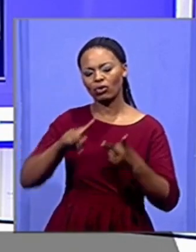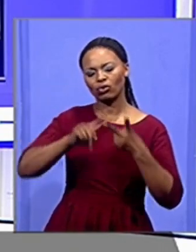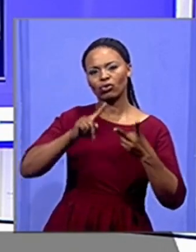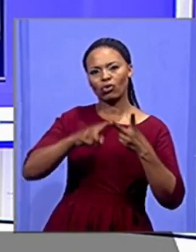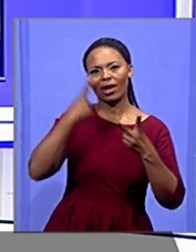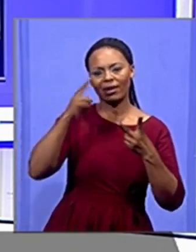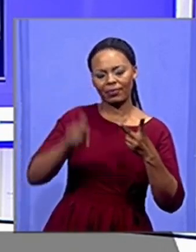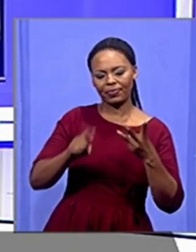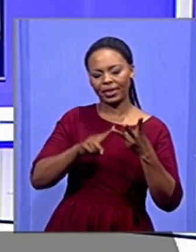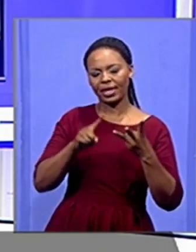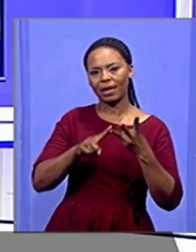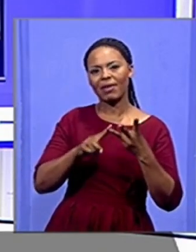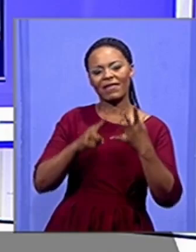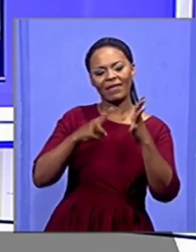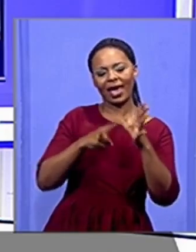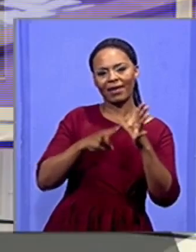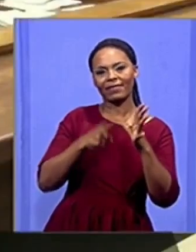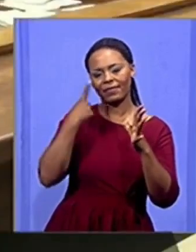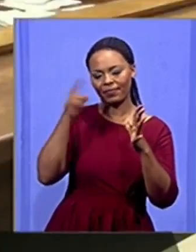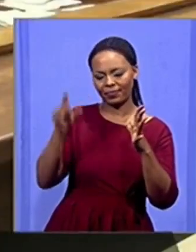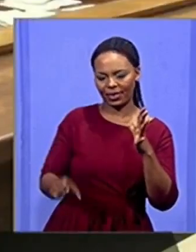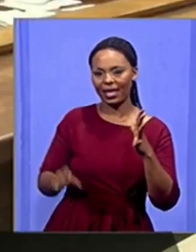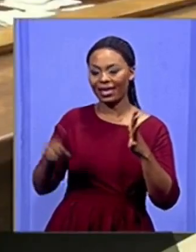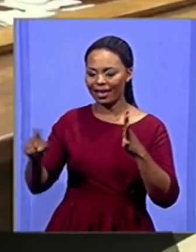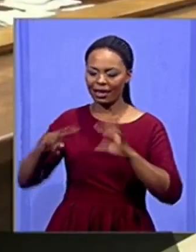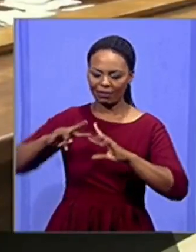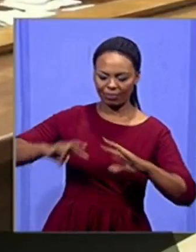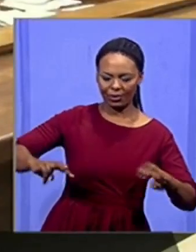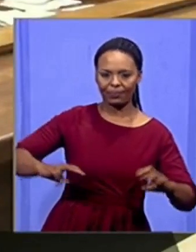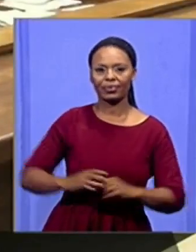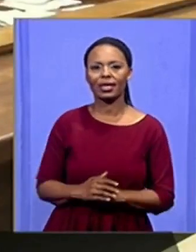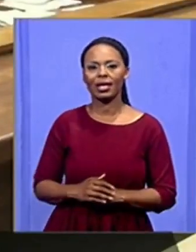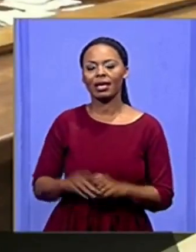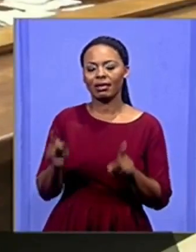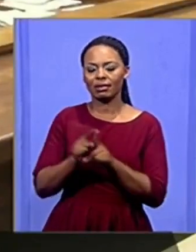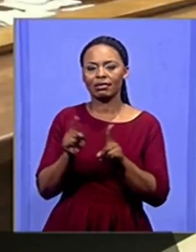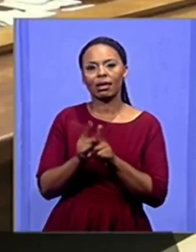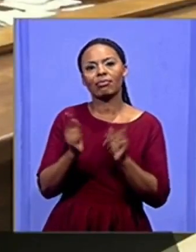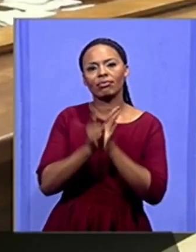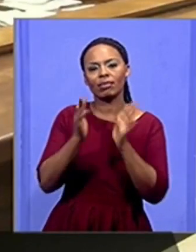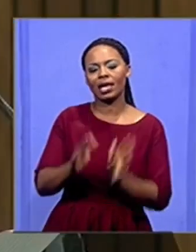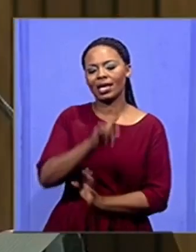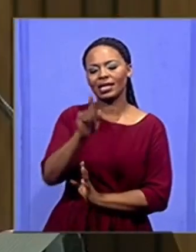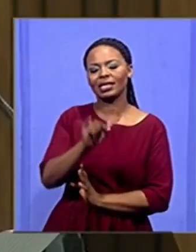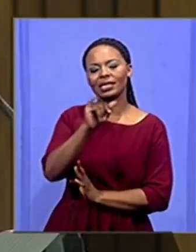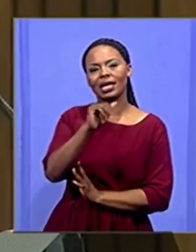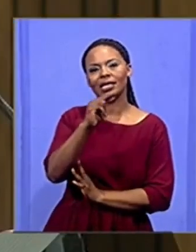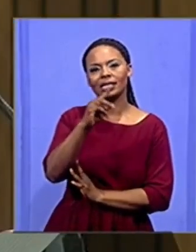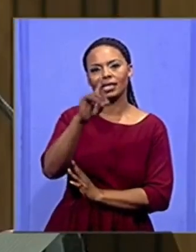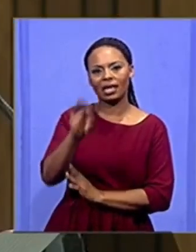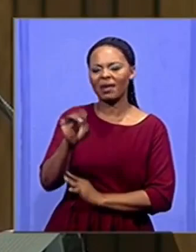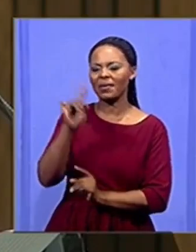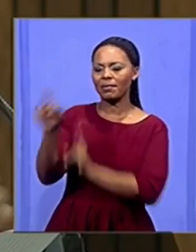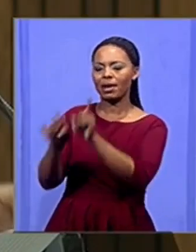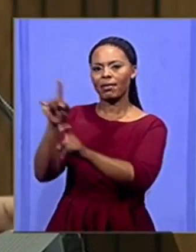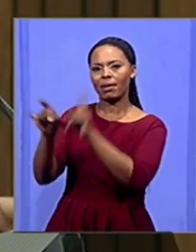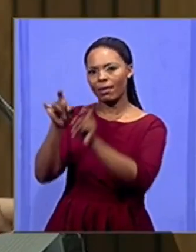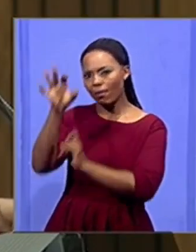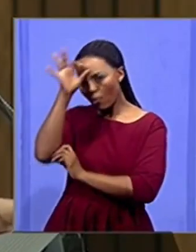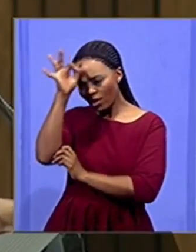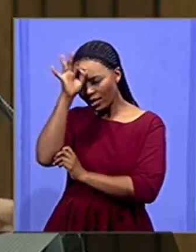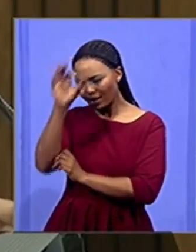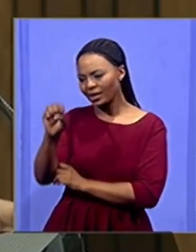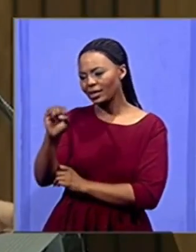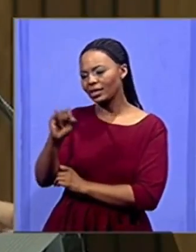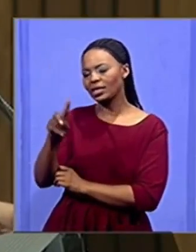le wa bohlano. Moadvokata Zandile Mshololo le yena ga se a fetša go botšološiša mokonstable Sizwe Zungu